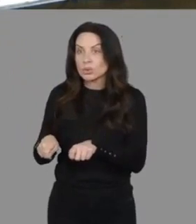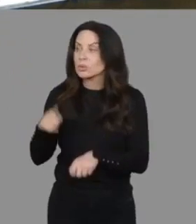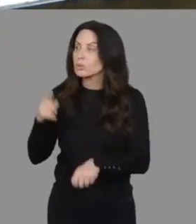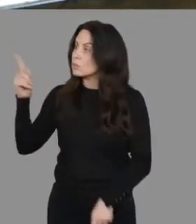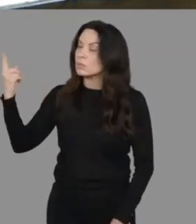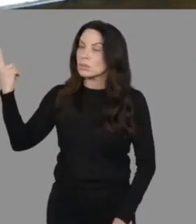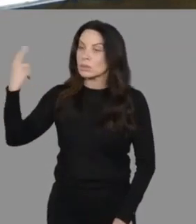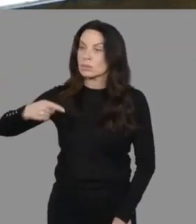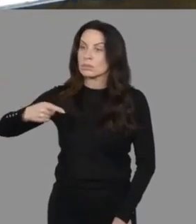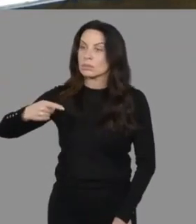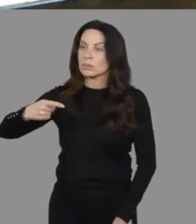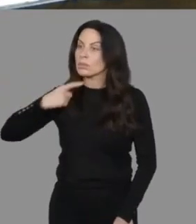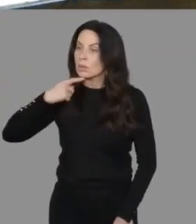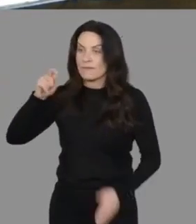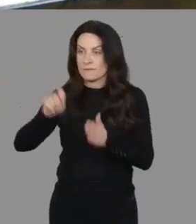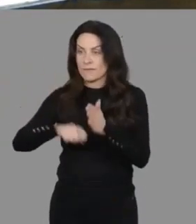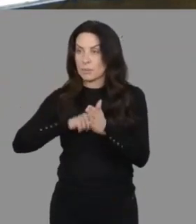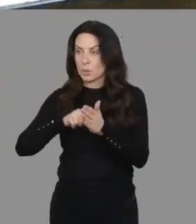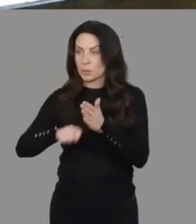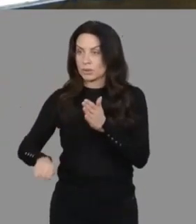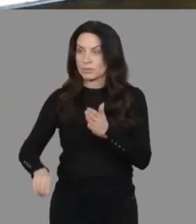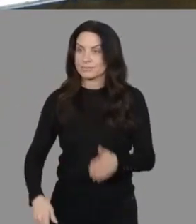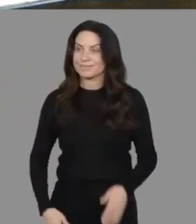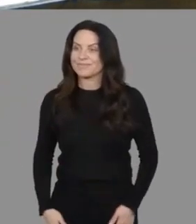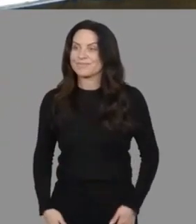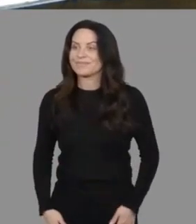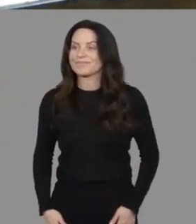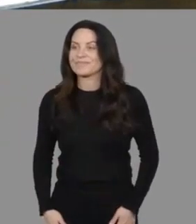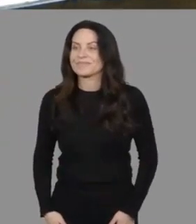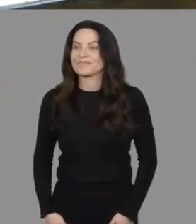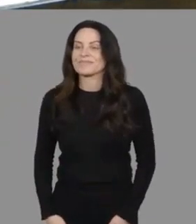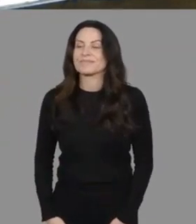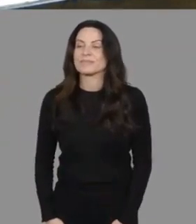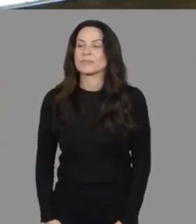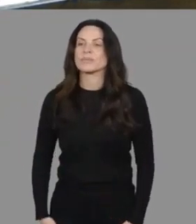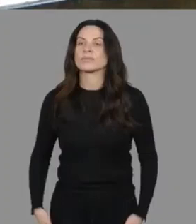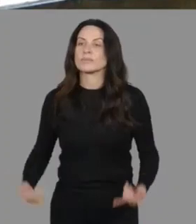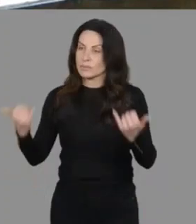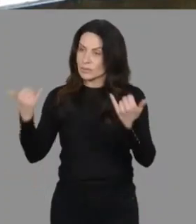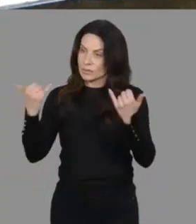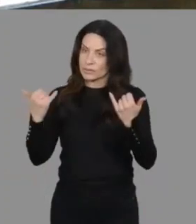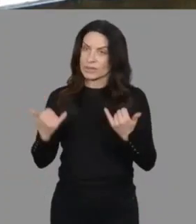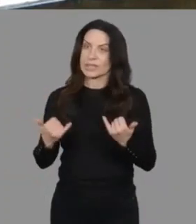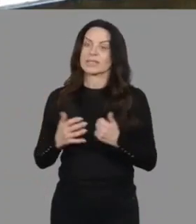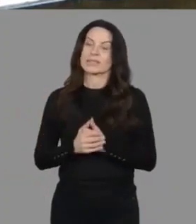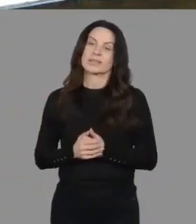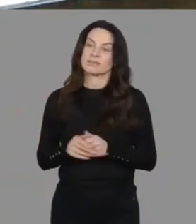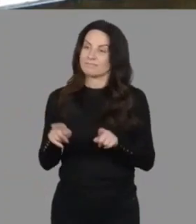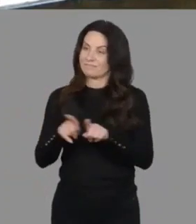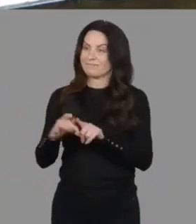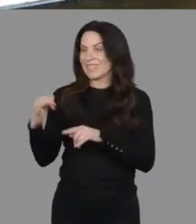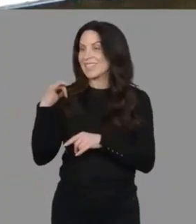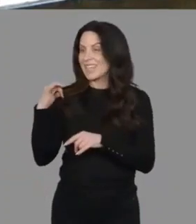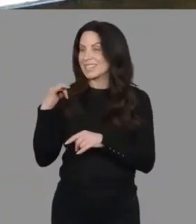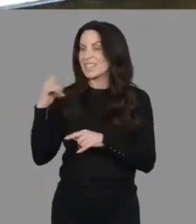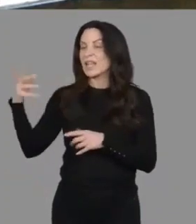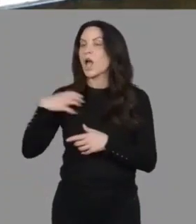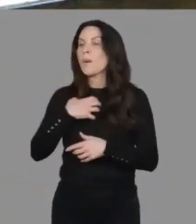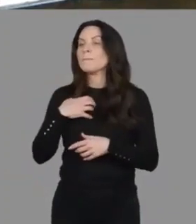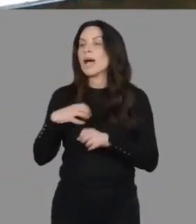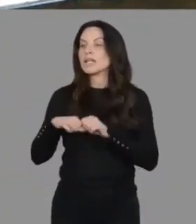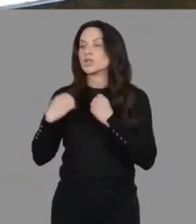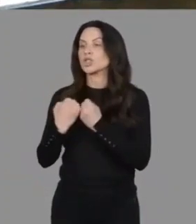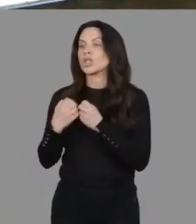sagen sie, sie wollen sie verbieten. Und jetzt, wieder gestern, kündigt die bayerische Staatsregierung an,